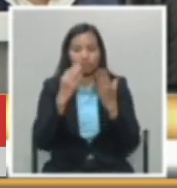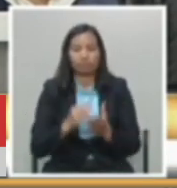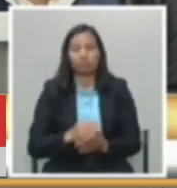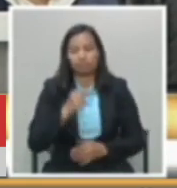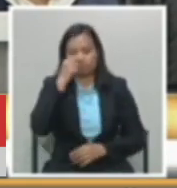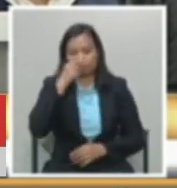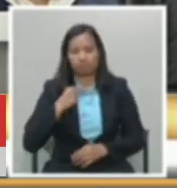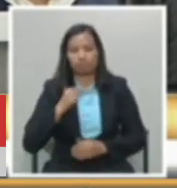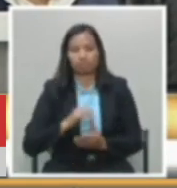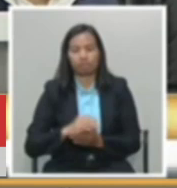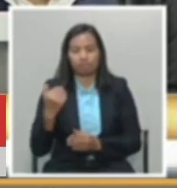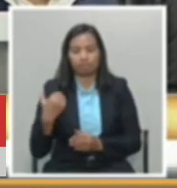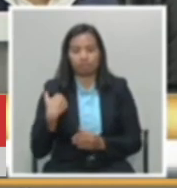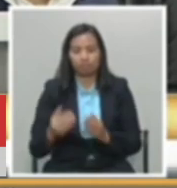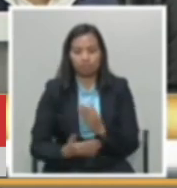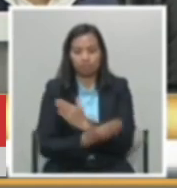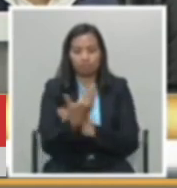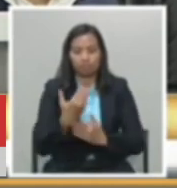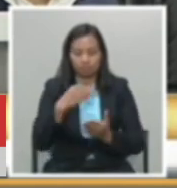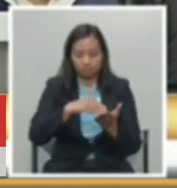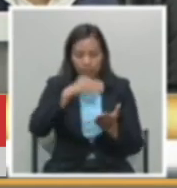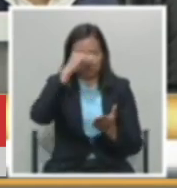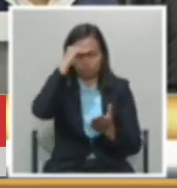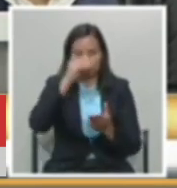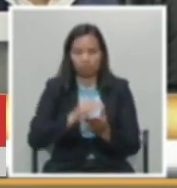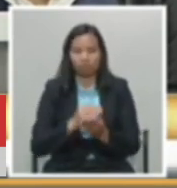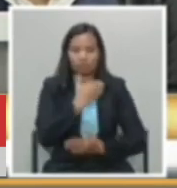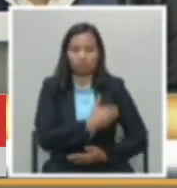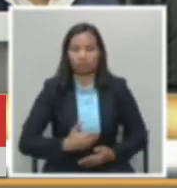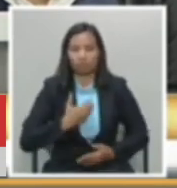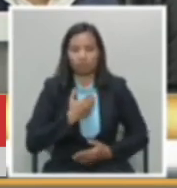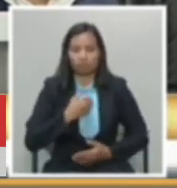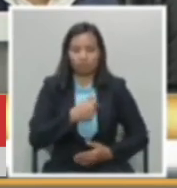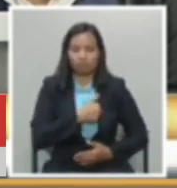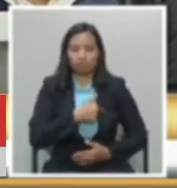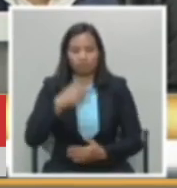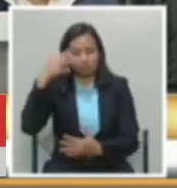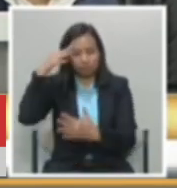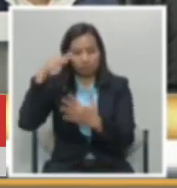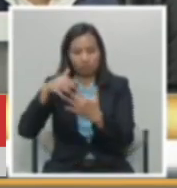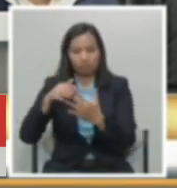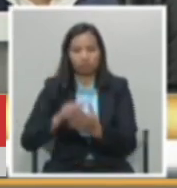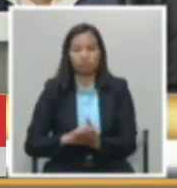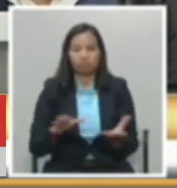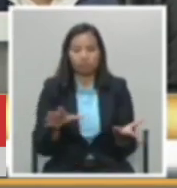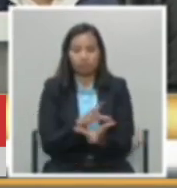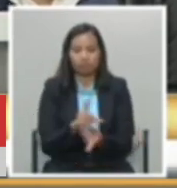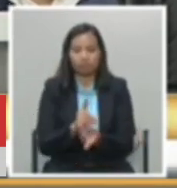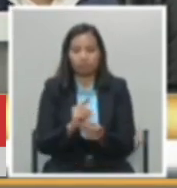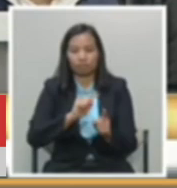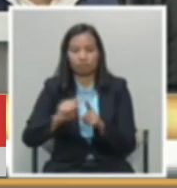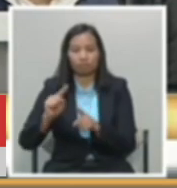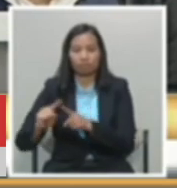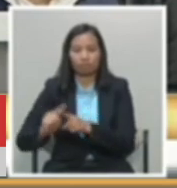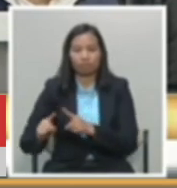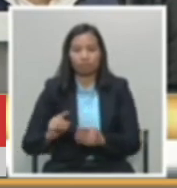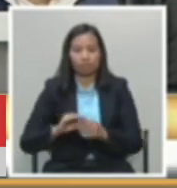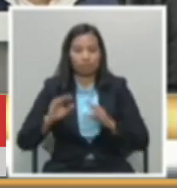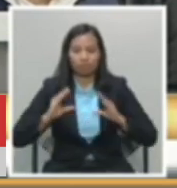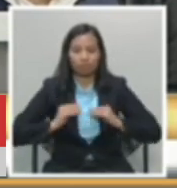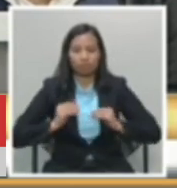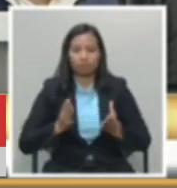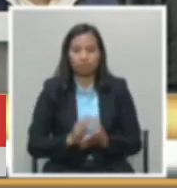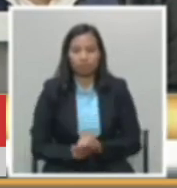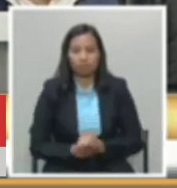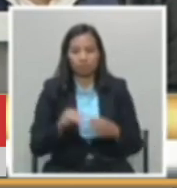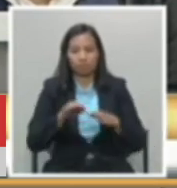เมืองทั้งเสียโอกาสทางการศึกษาสุขภาพนะคะภาระของสังคมเขาไม่ยอมรับหรอกค่ะ